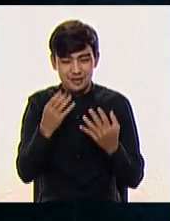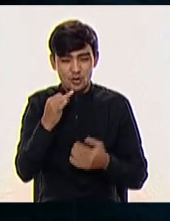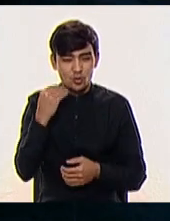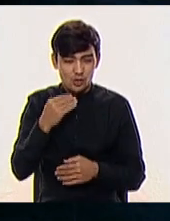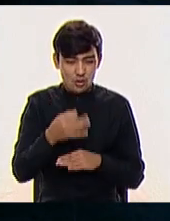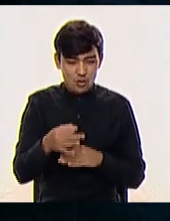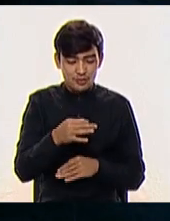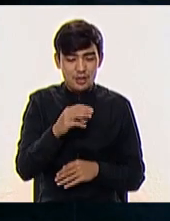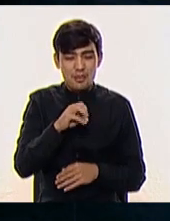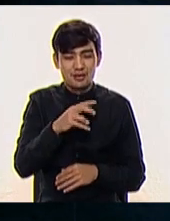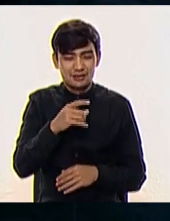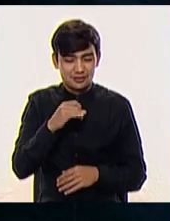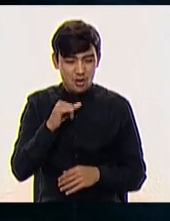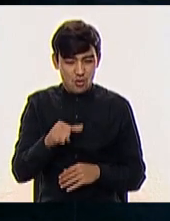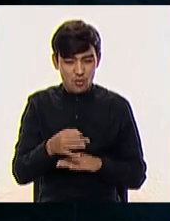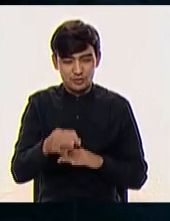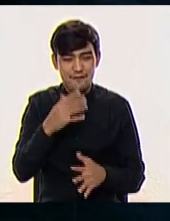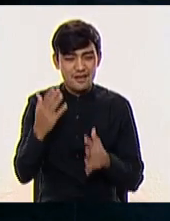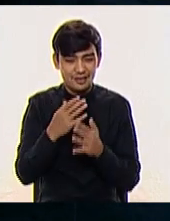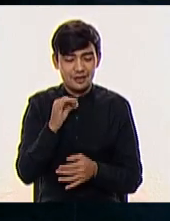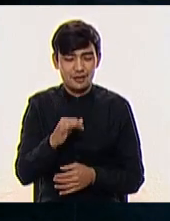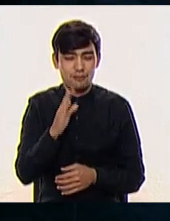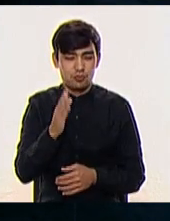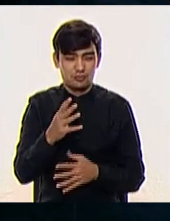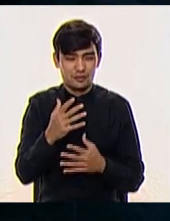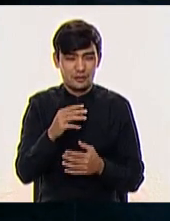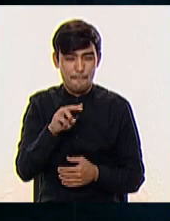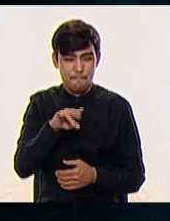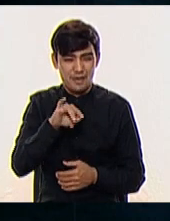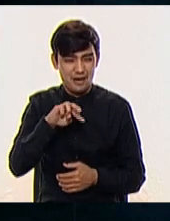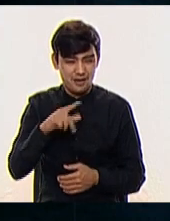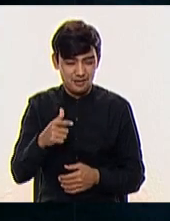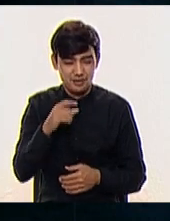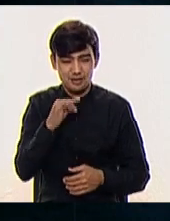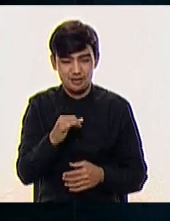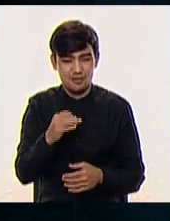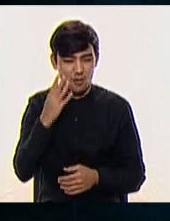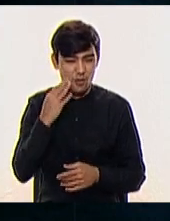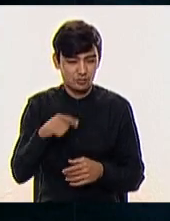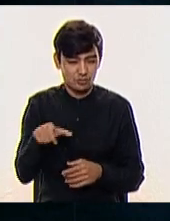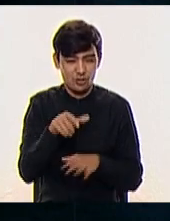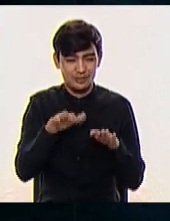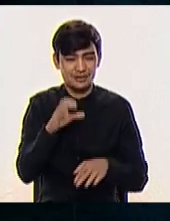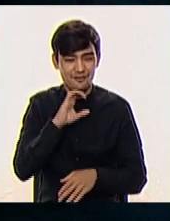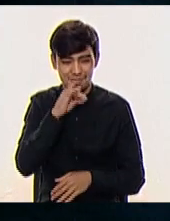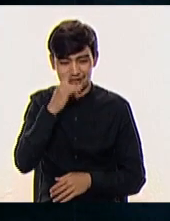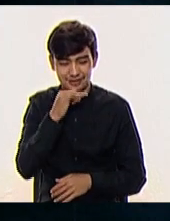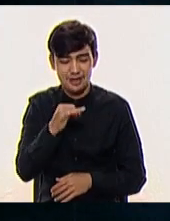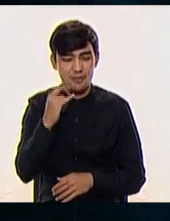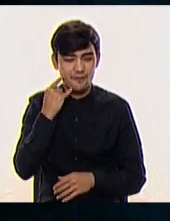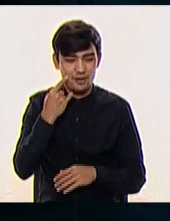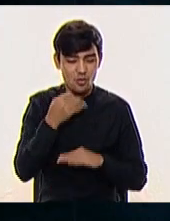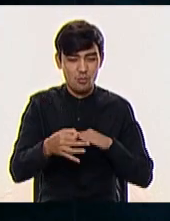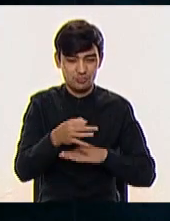и в Мангыстауской областях помимо ветра будет и пыльная буря. Гололед образуется на дорогах в Северо-Казахстанской и